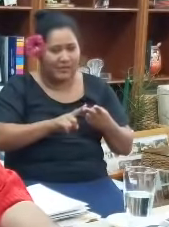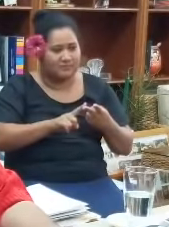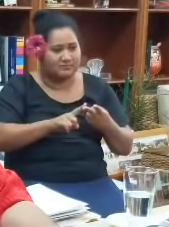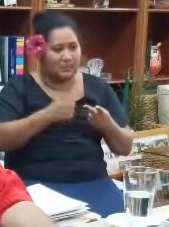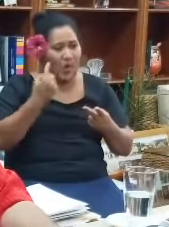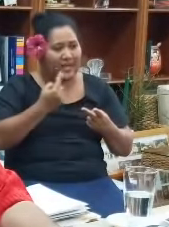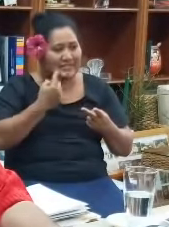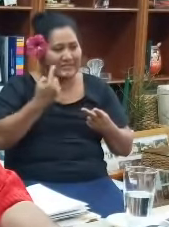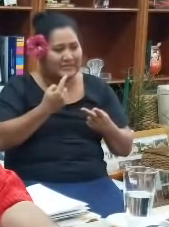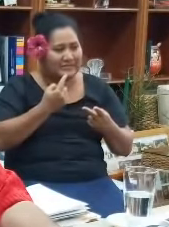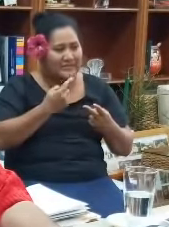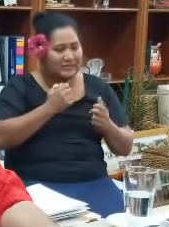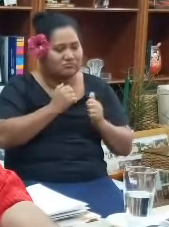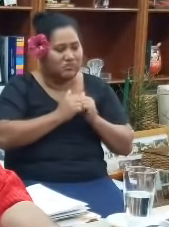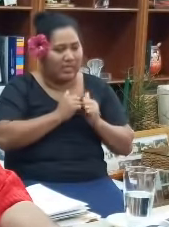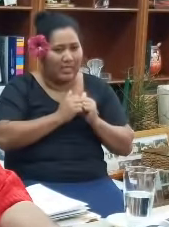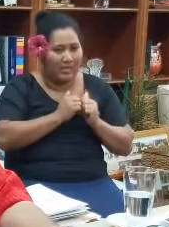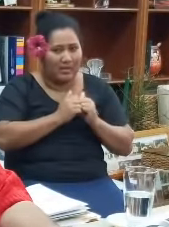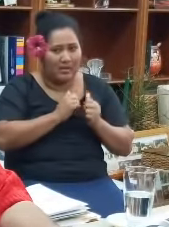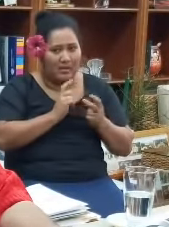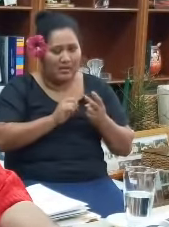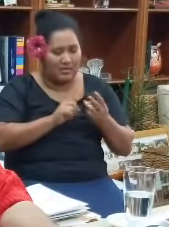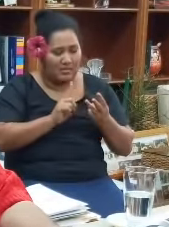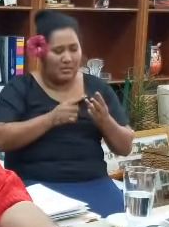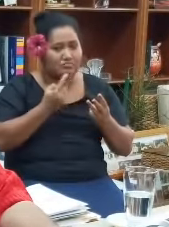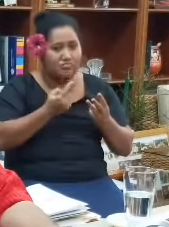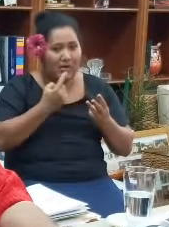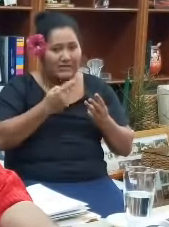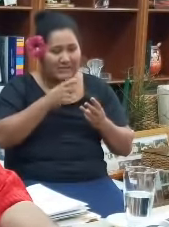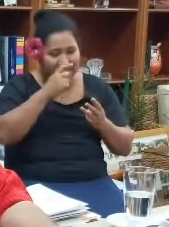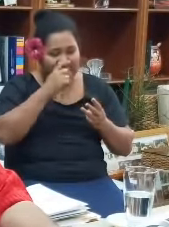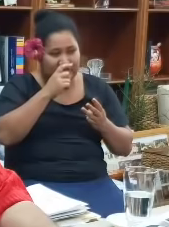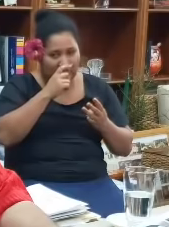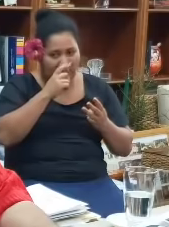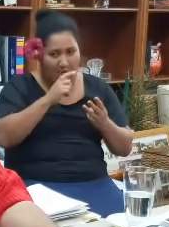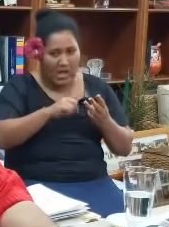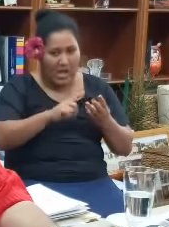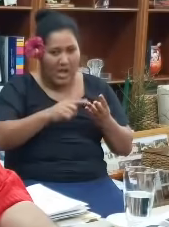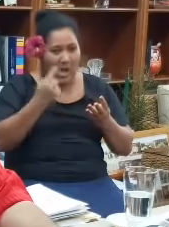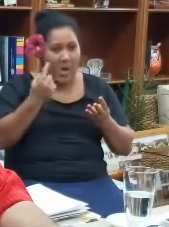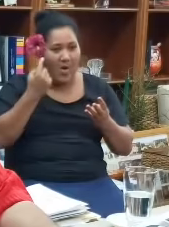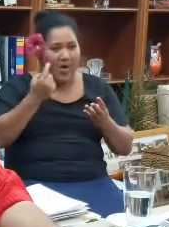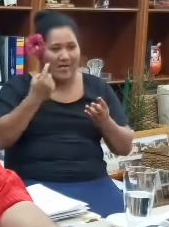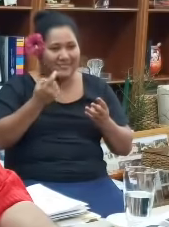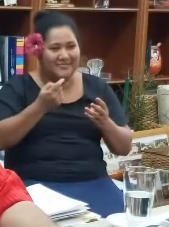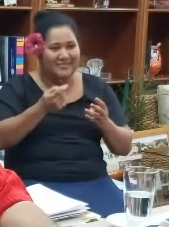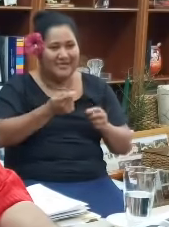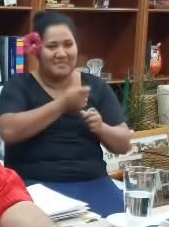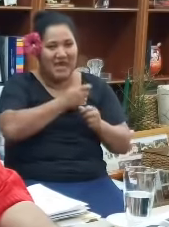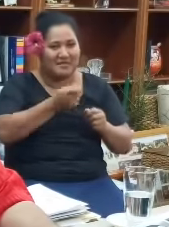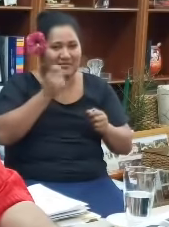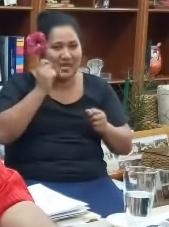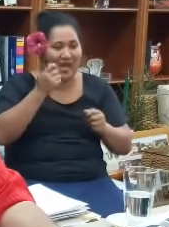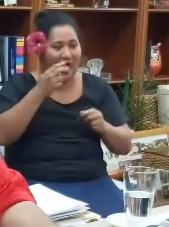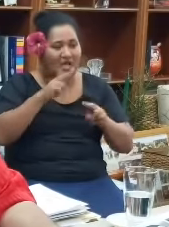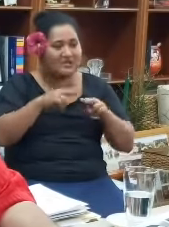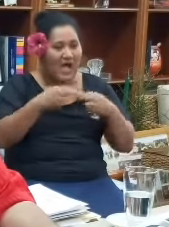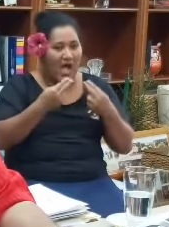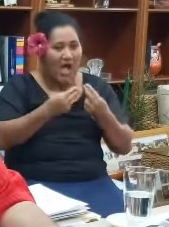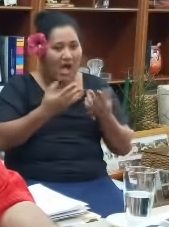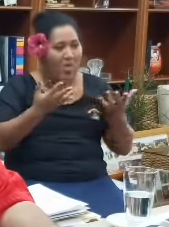o yo la ko ko nga nge mo la ko uso o ile sa o la ko ai fele nu o sa